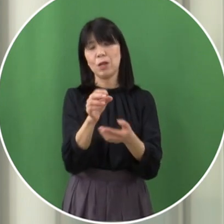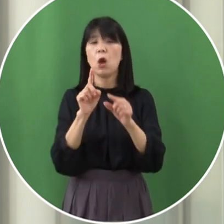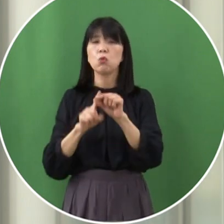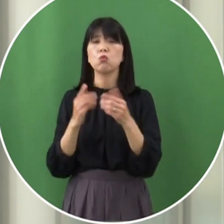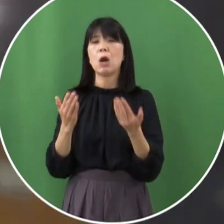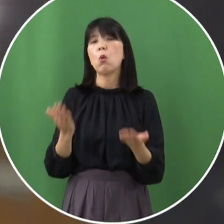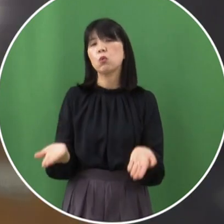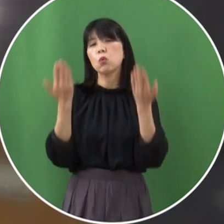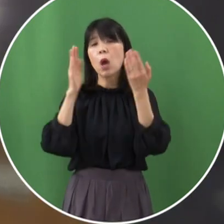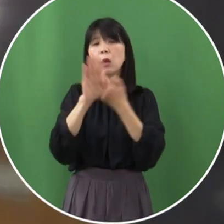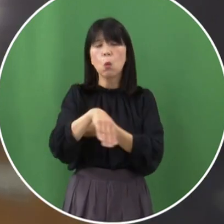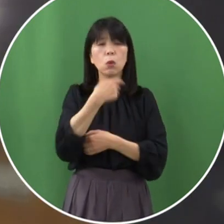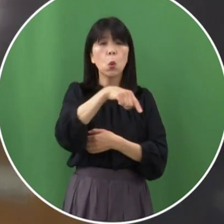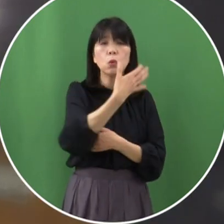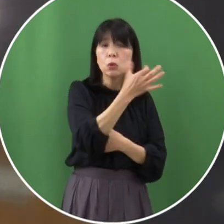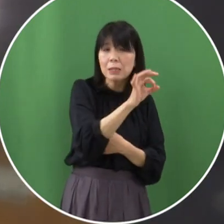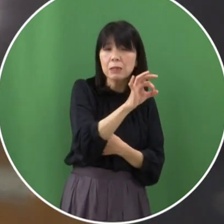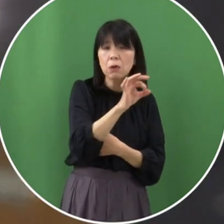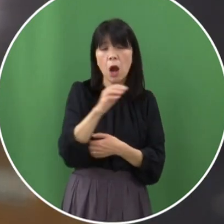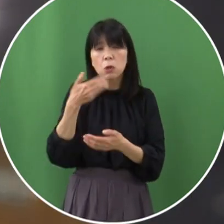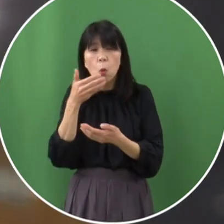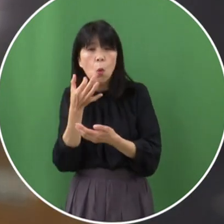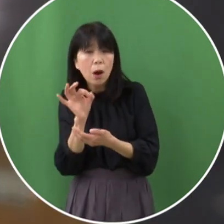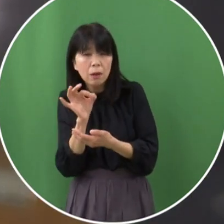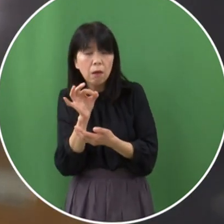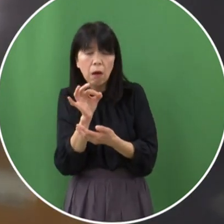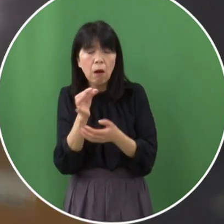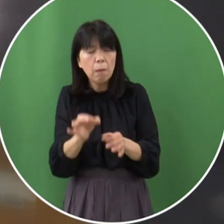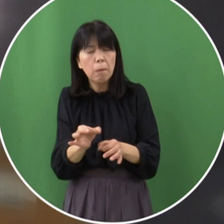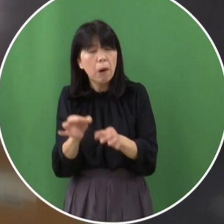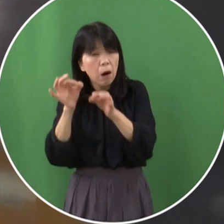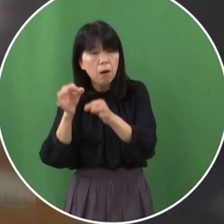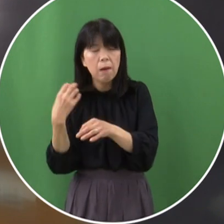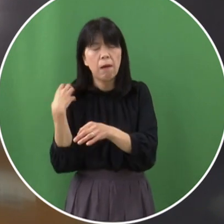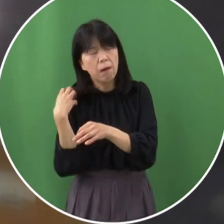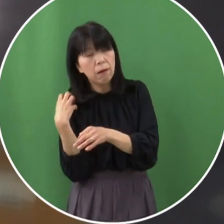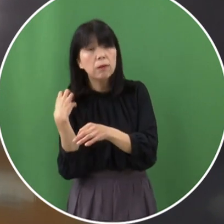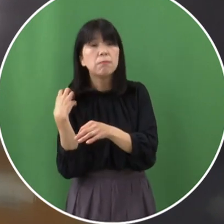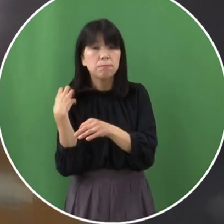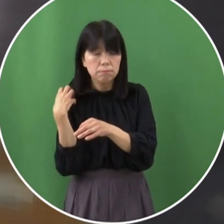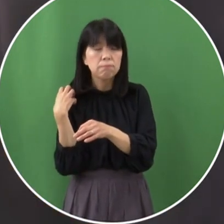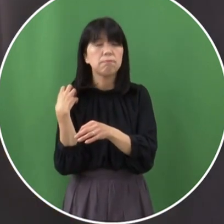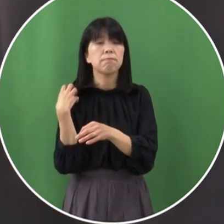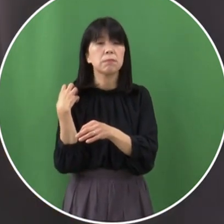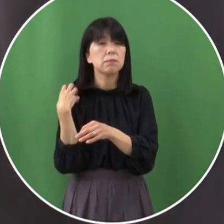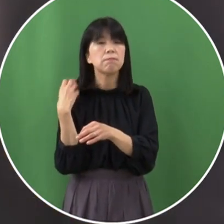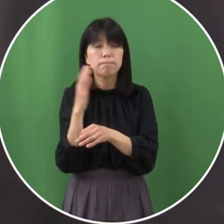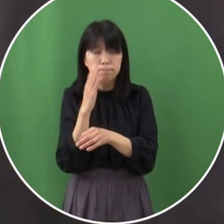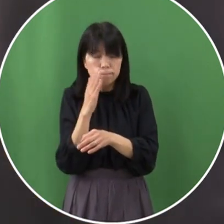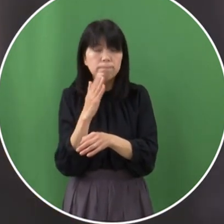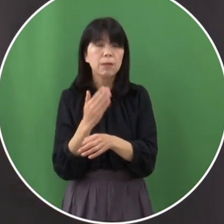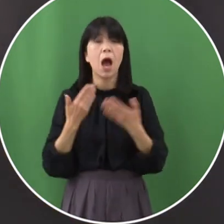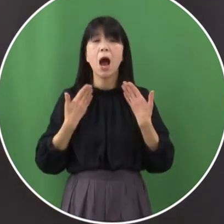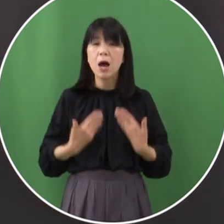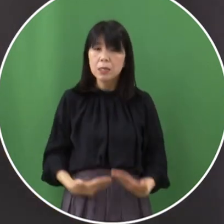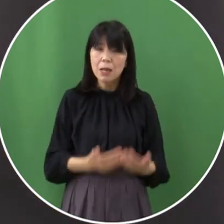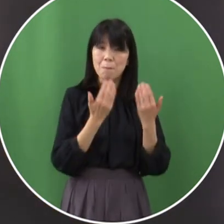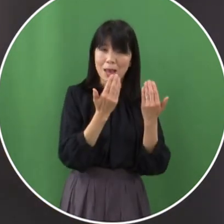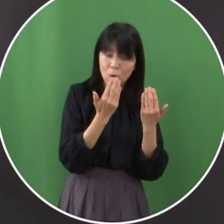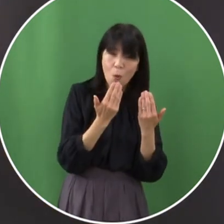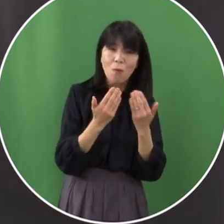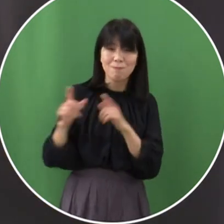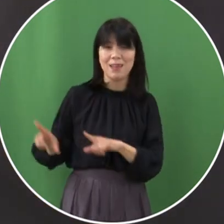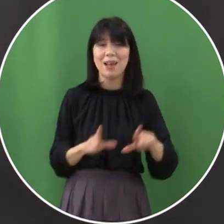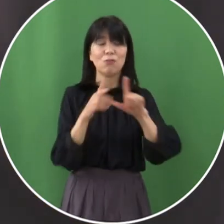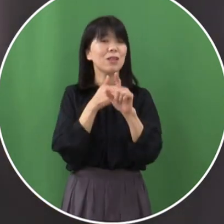費など経済的負担が大きくなる高校生世代の児童が安心して学業などに励み生活できるよう、16歳